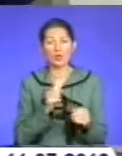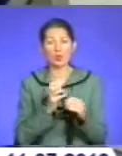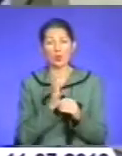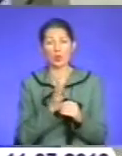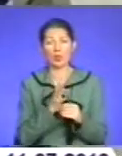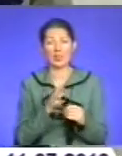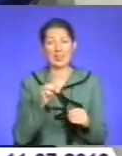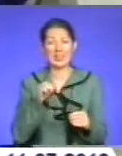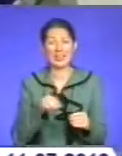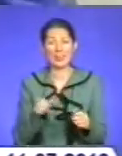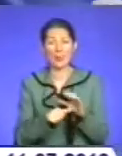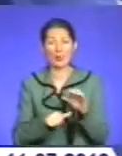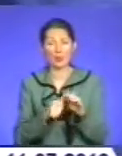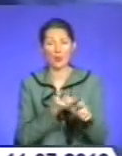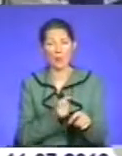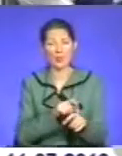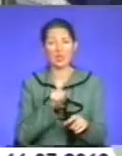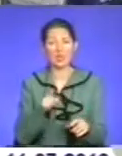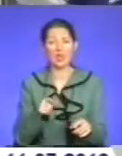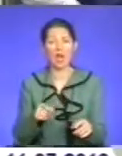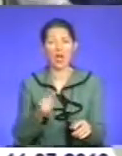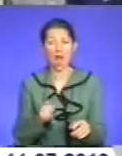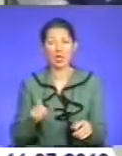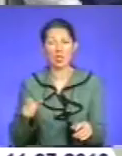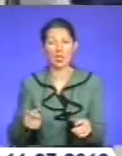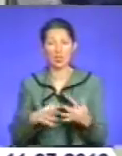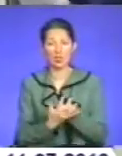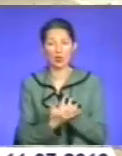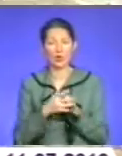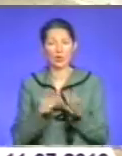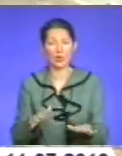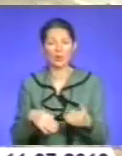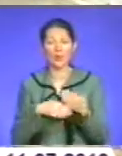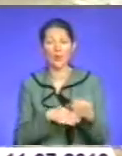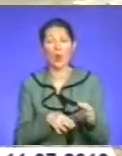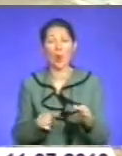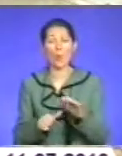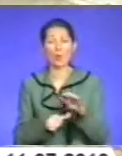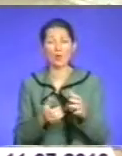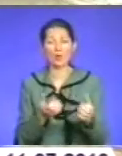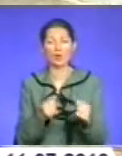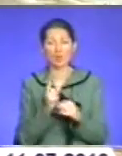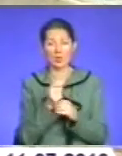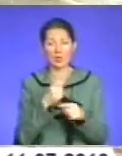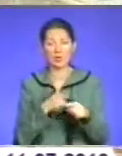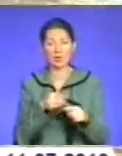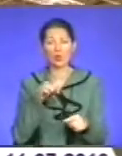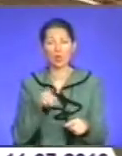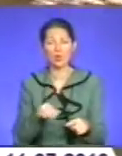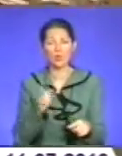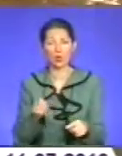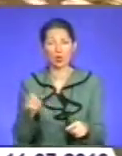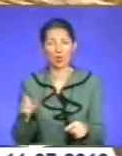безробітних. Більшість з них – жителі сільської місцевості. Допомогу по безробіттю отримували 11,5 тисяч